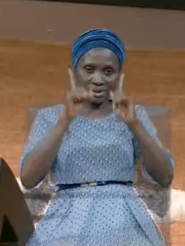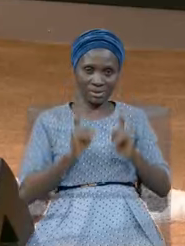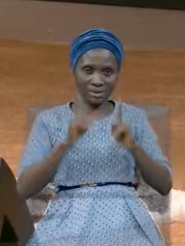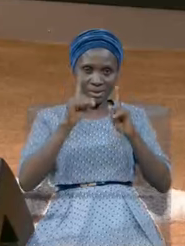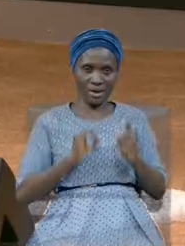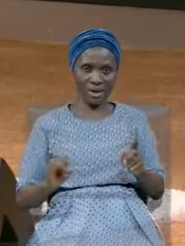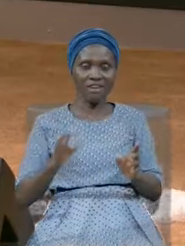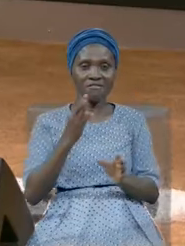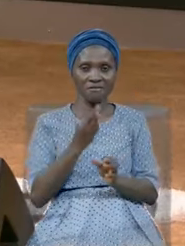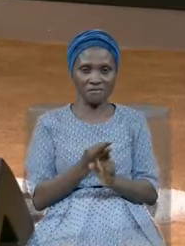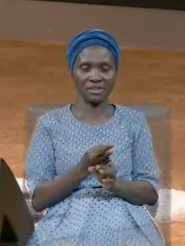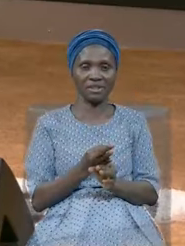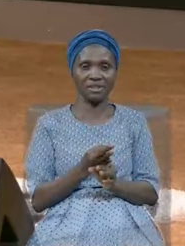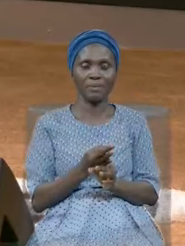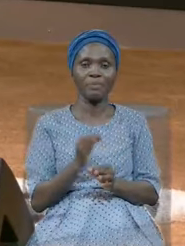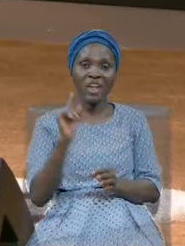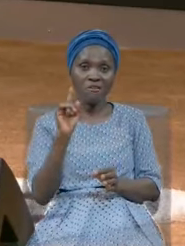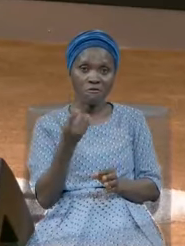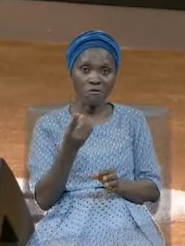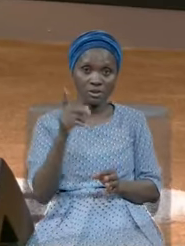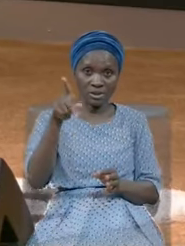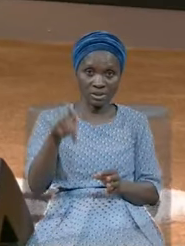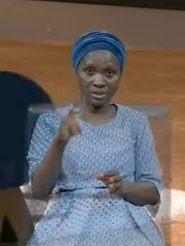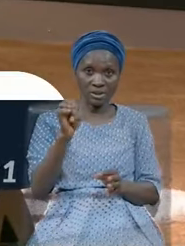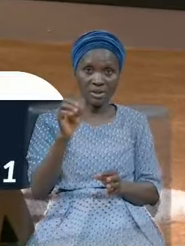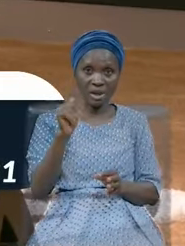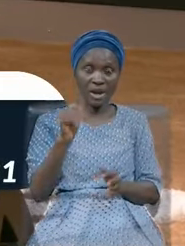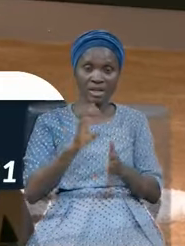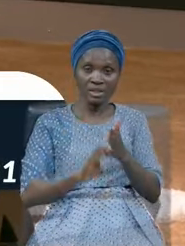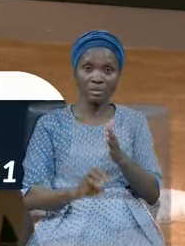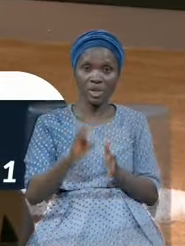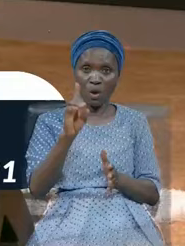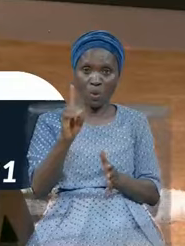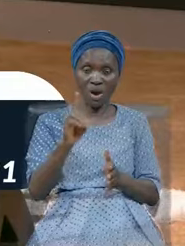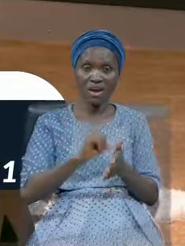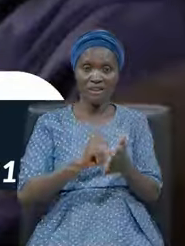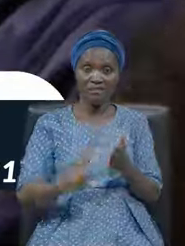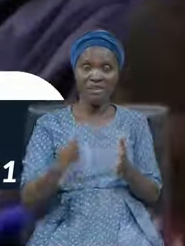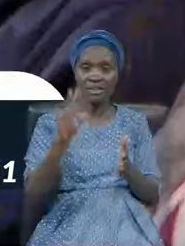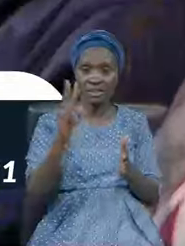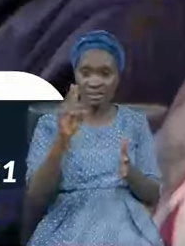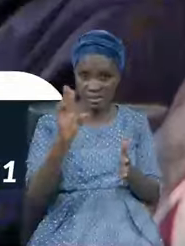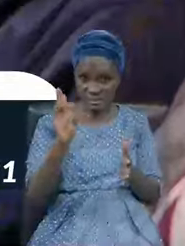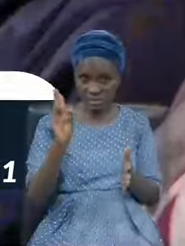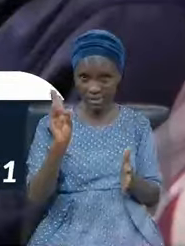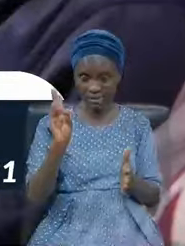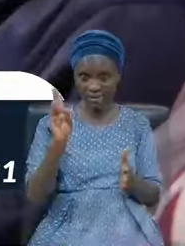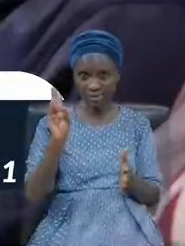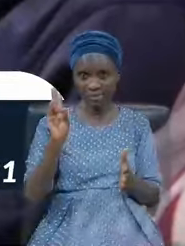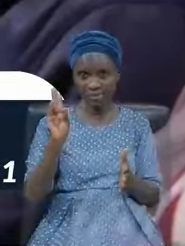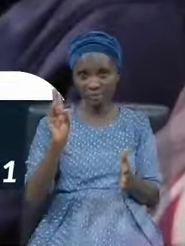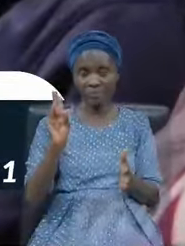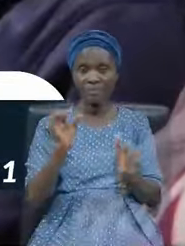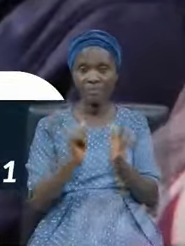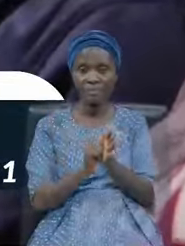7 1er pierre 1 le verset 7 afin que